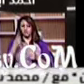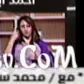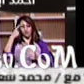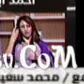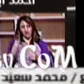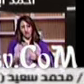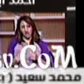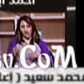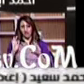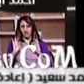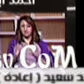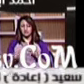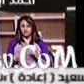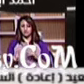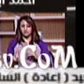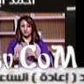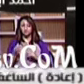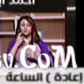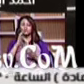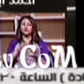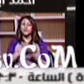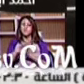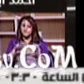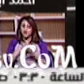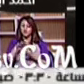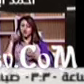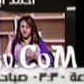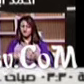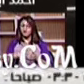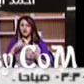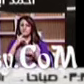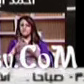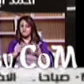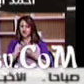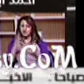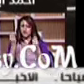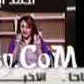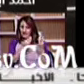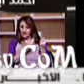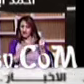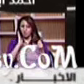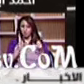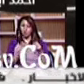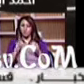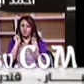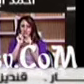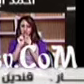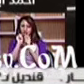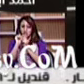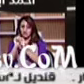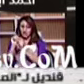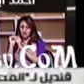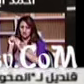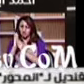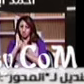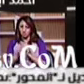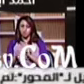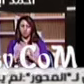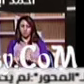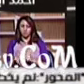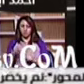وعندنا اه طبعا في في في مشاكل كبيره جدا في البلد وفي مشاكل يعني اقول لحضرتك يعني